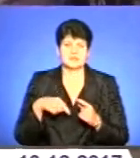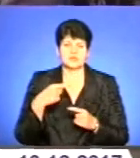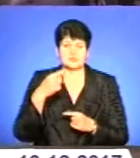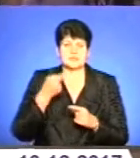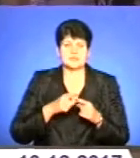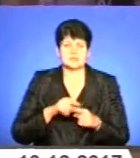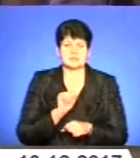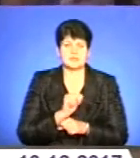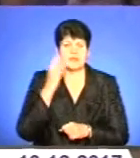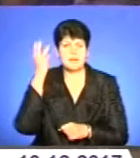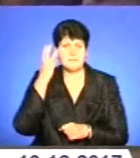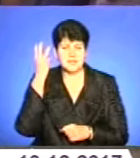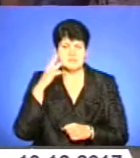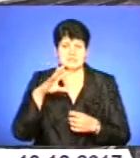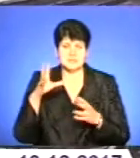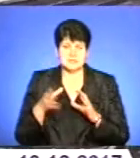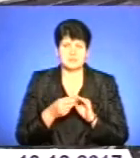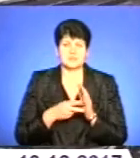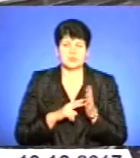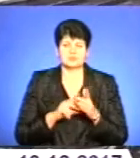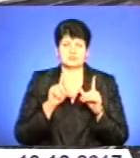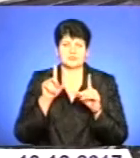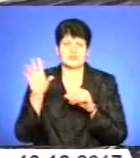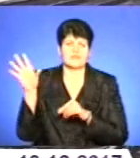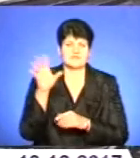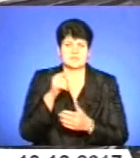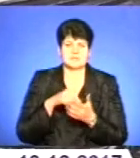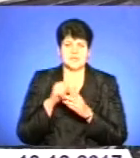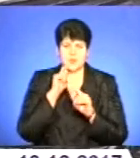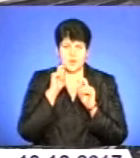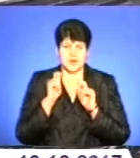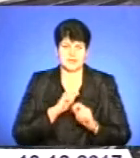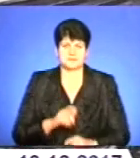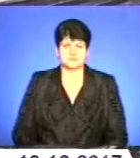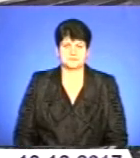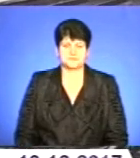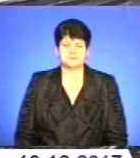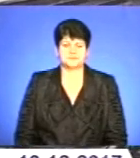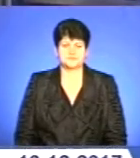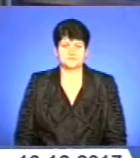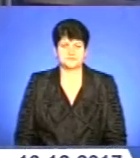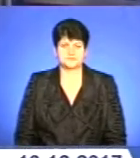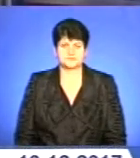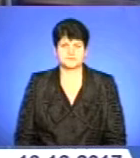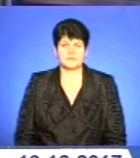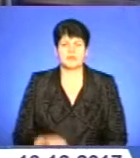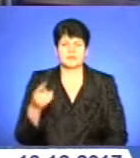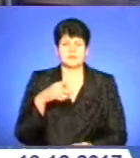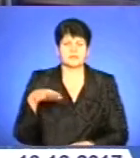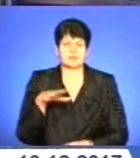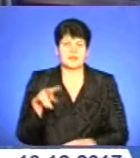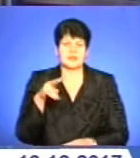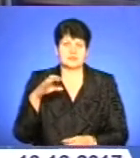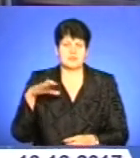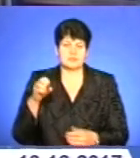Хмельницький. Загалом його пасажири планують побувати в усіх містах України. Соломія Струс, Андрій Бодак, Вісті ТТБ. На Тернопільщині у